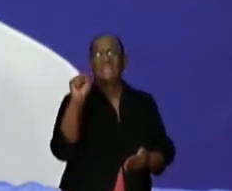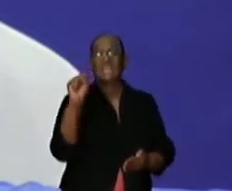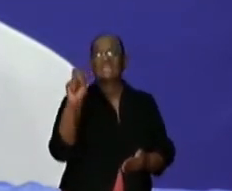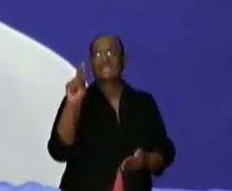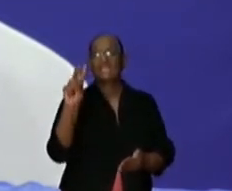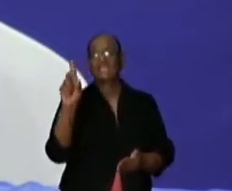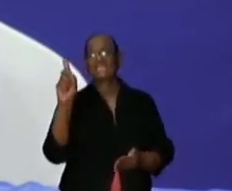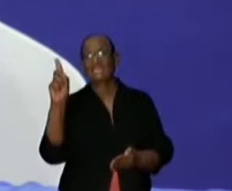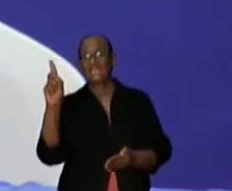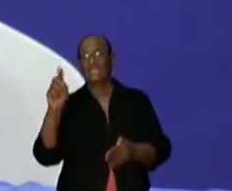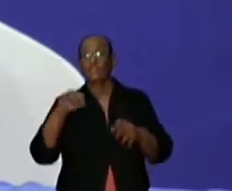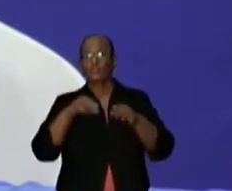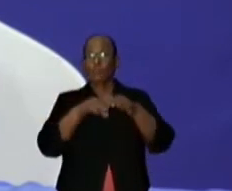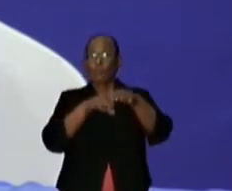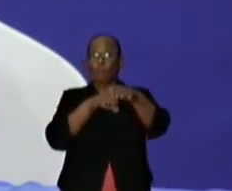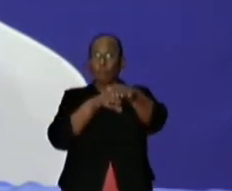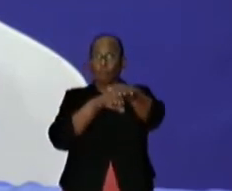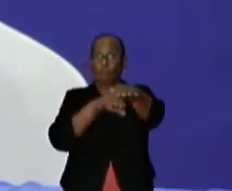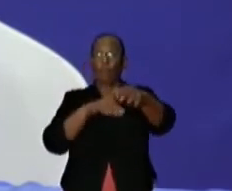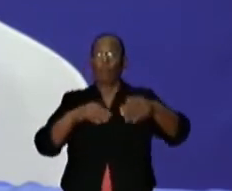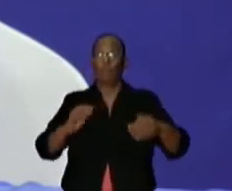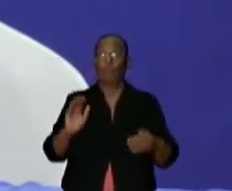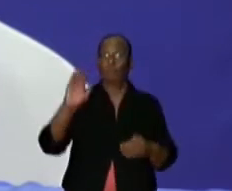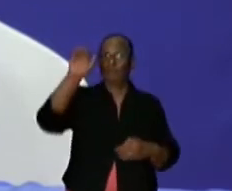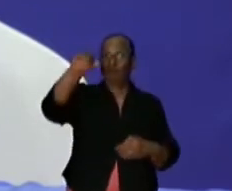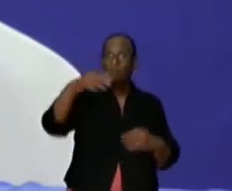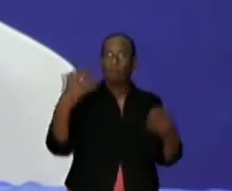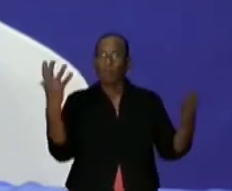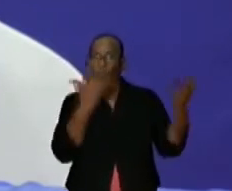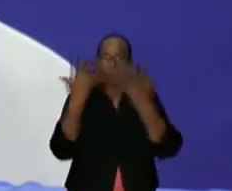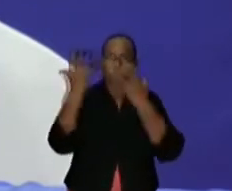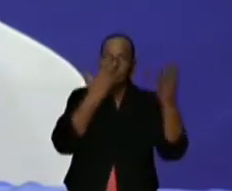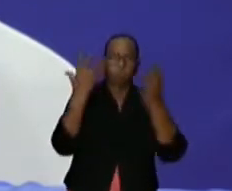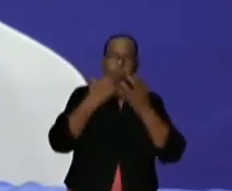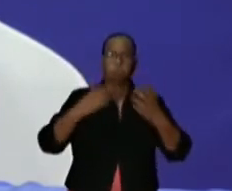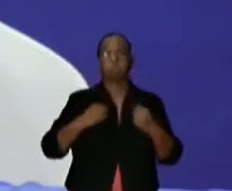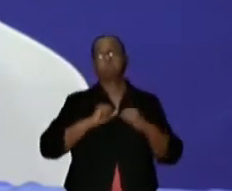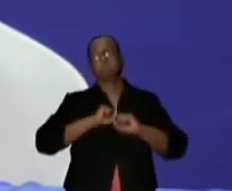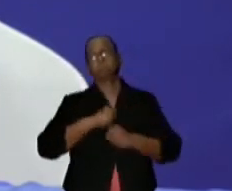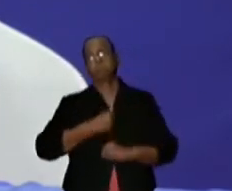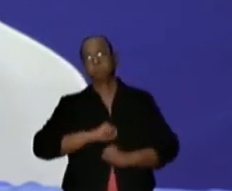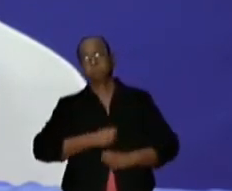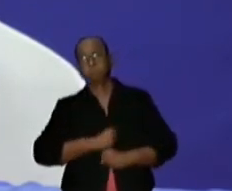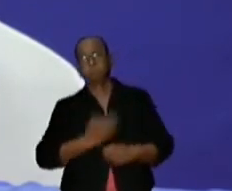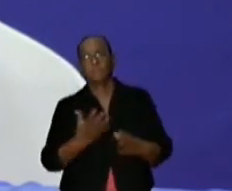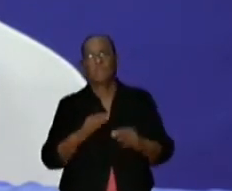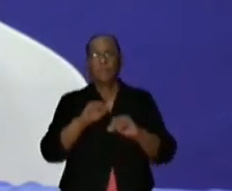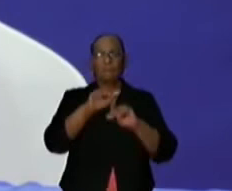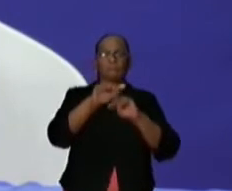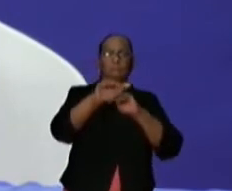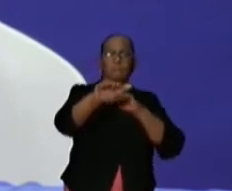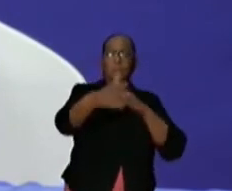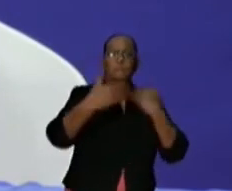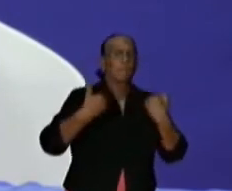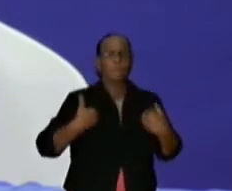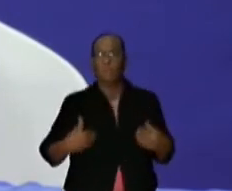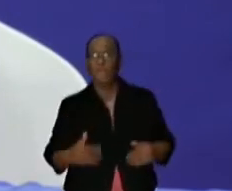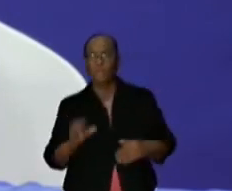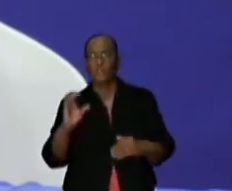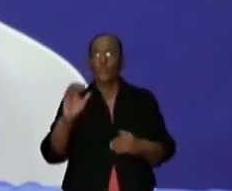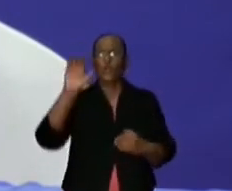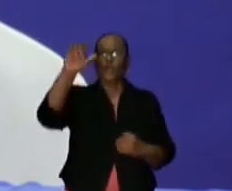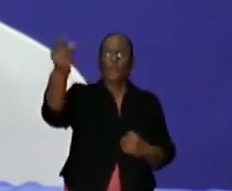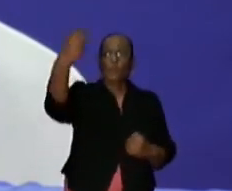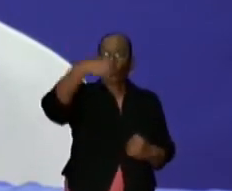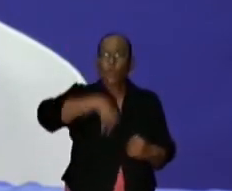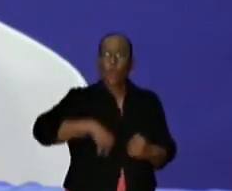brug, de file op de brug, dat de stress minder wordt, dat de mensen van Commewijne of